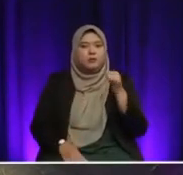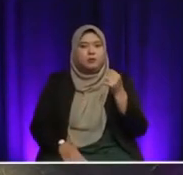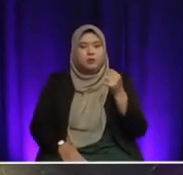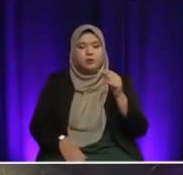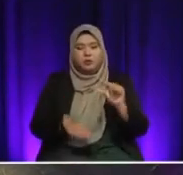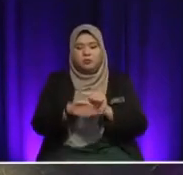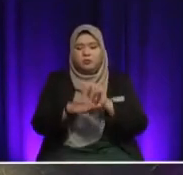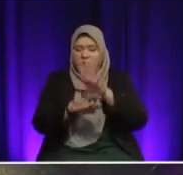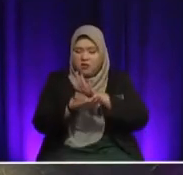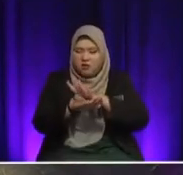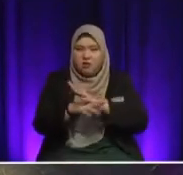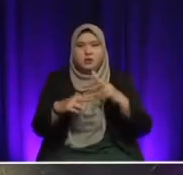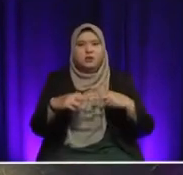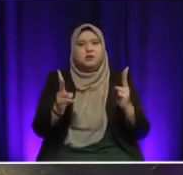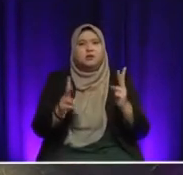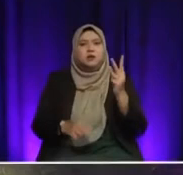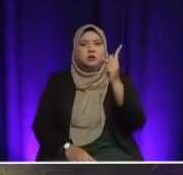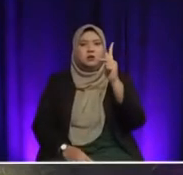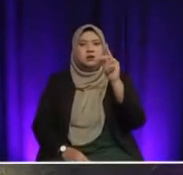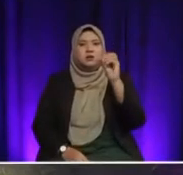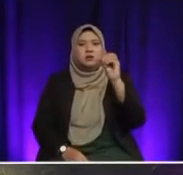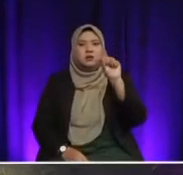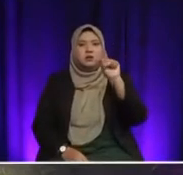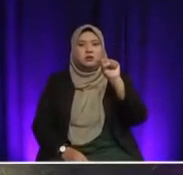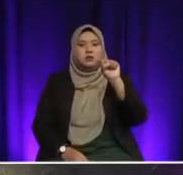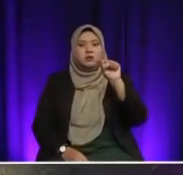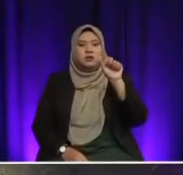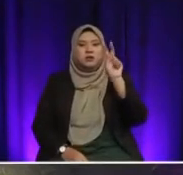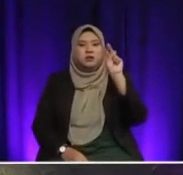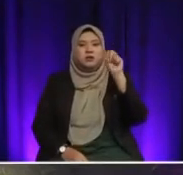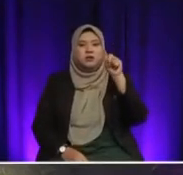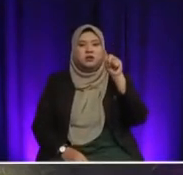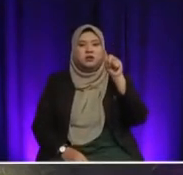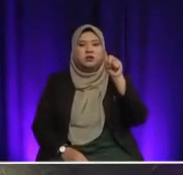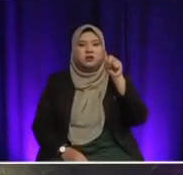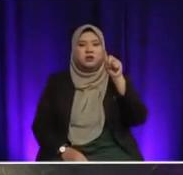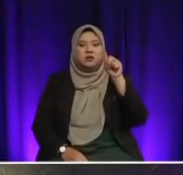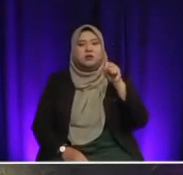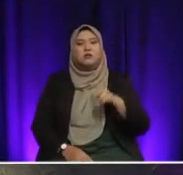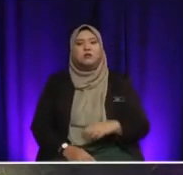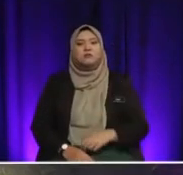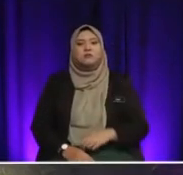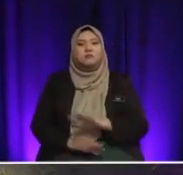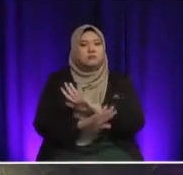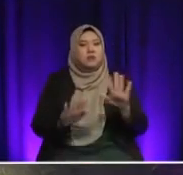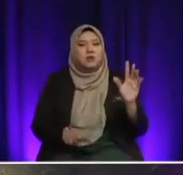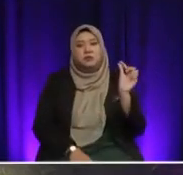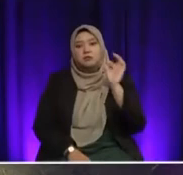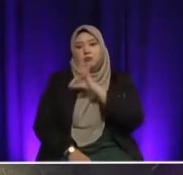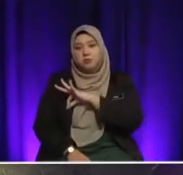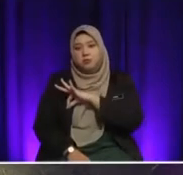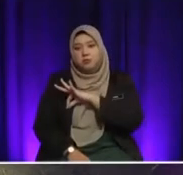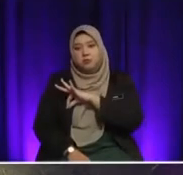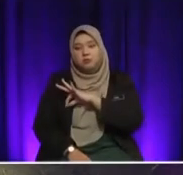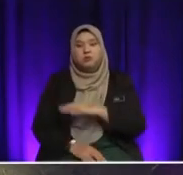seorang. Saya beli ikan. Saya tengok, oh ikan sekarang kan harga boleh tahan kan. Harga seekor ikan belum masak